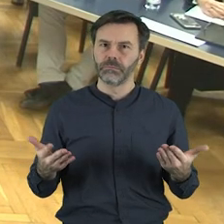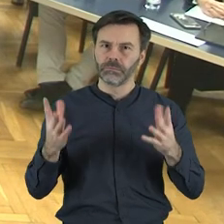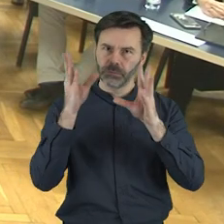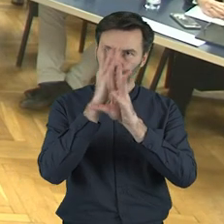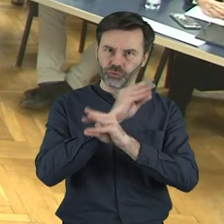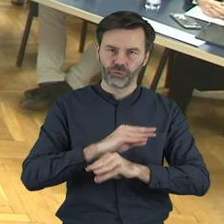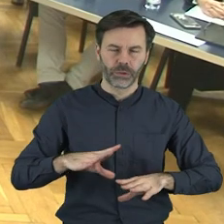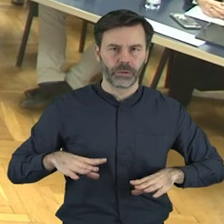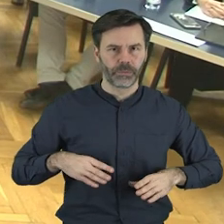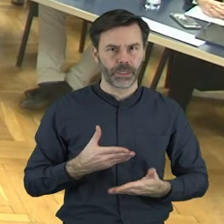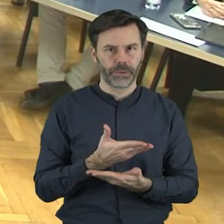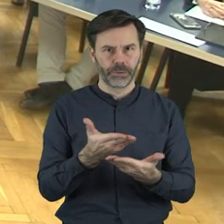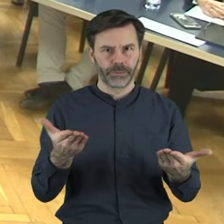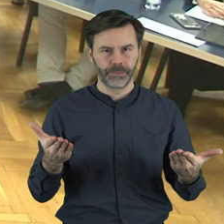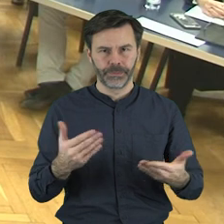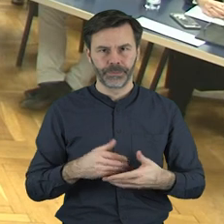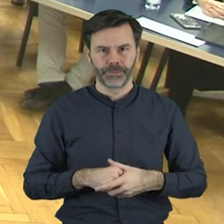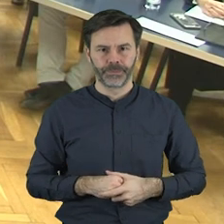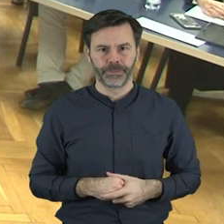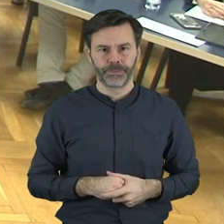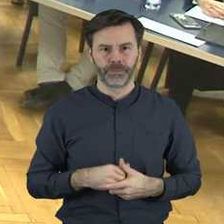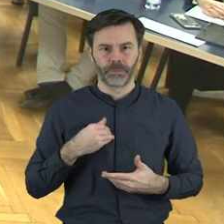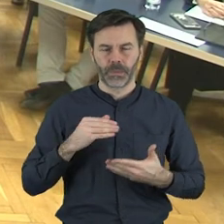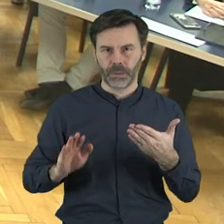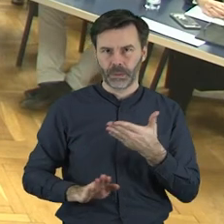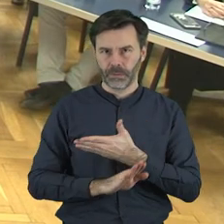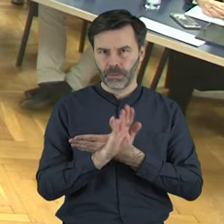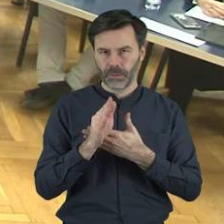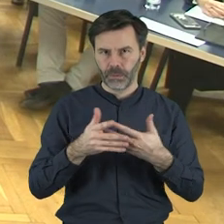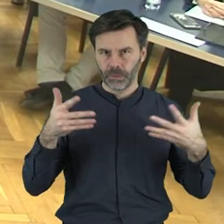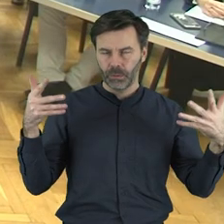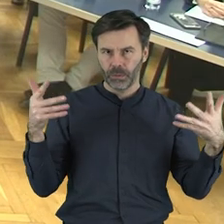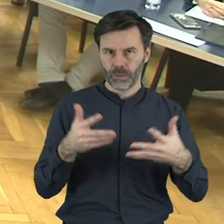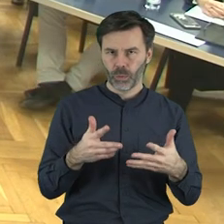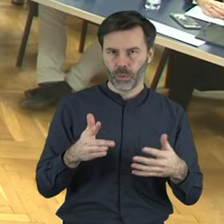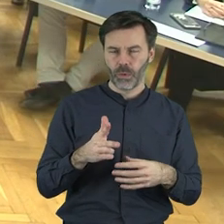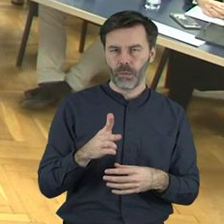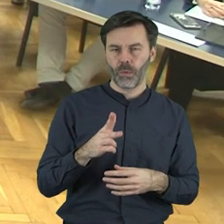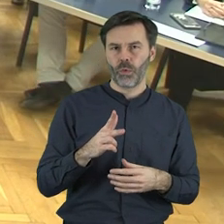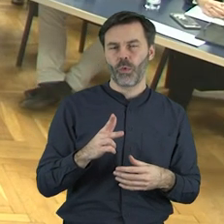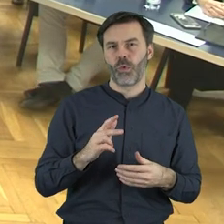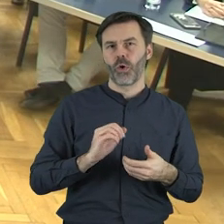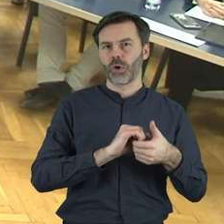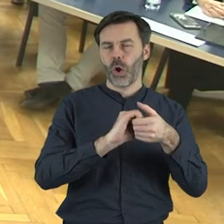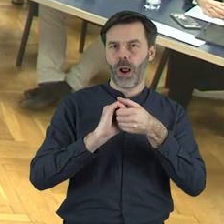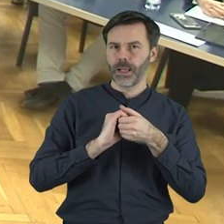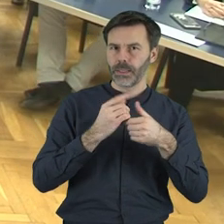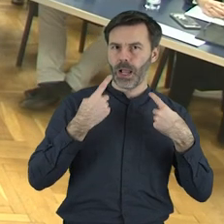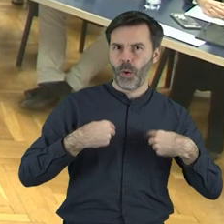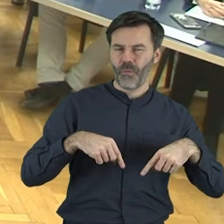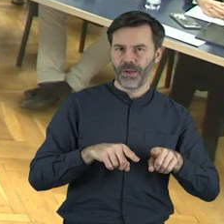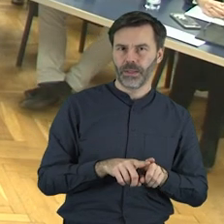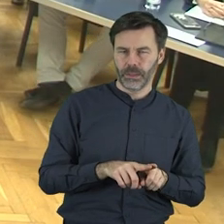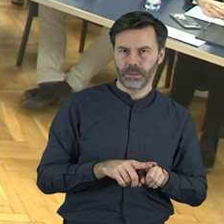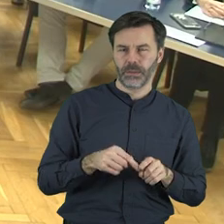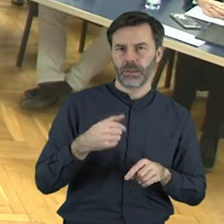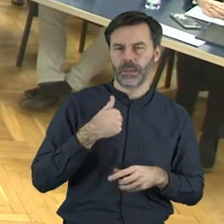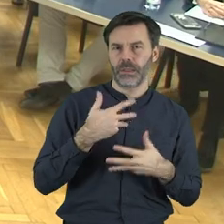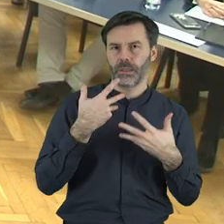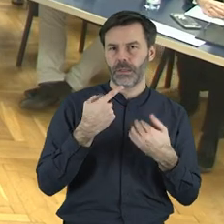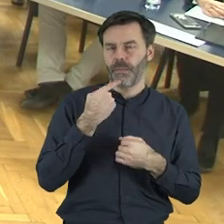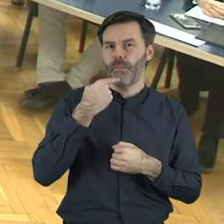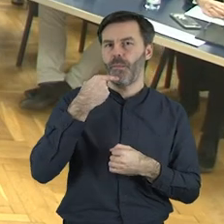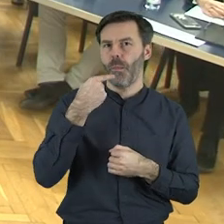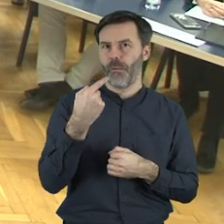Klubu Koalicji Obywatelskiej chciałem podkreślić wagę tego tematu, o